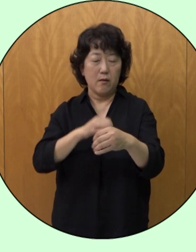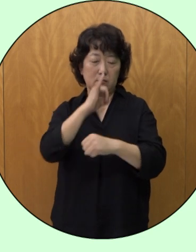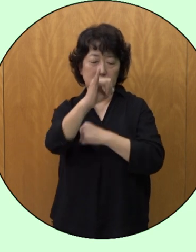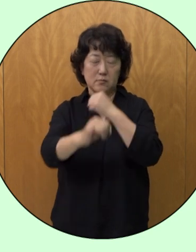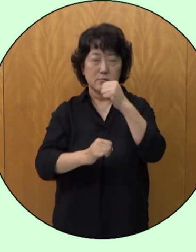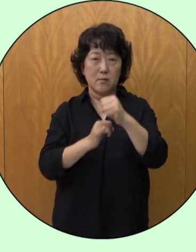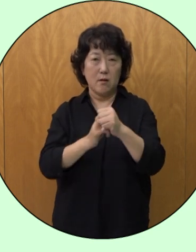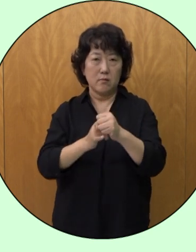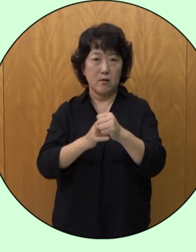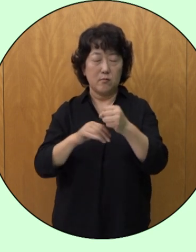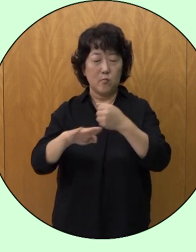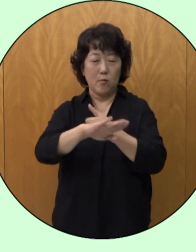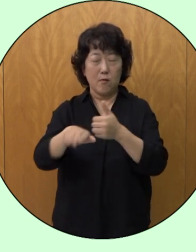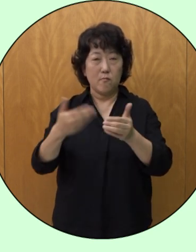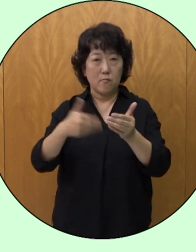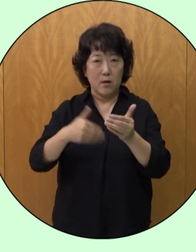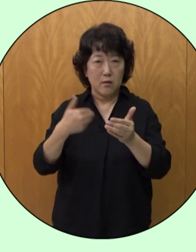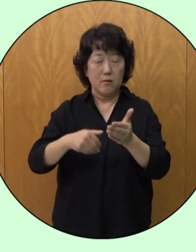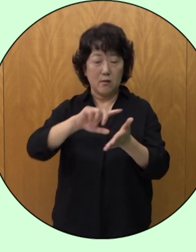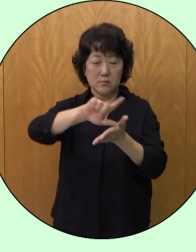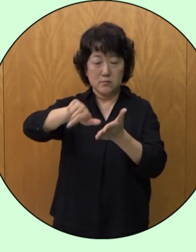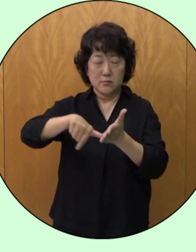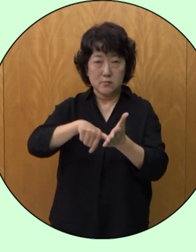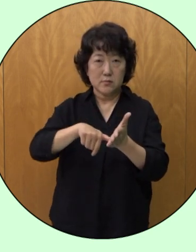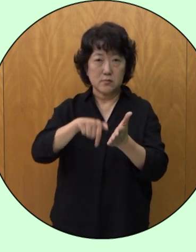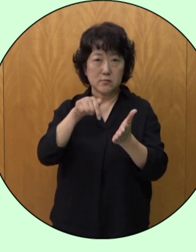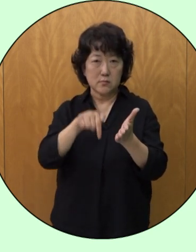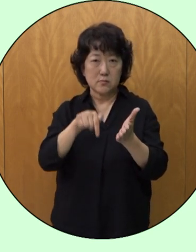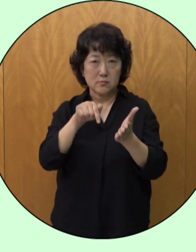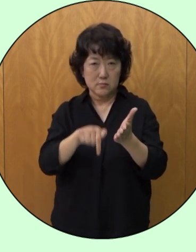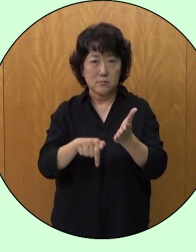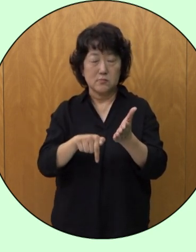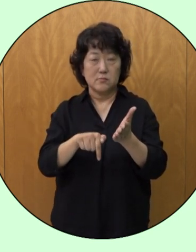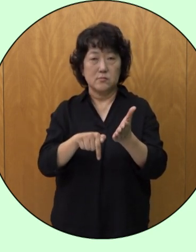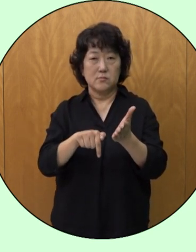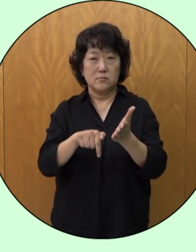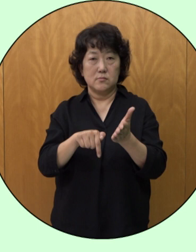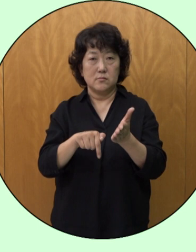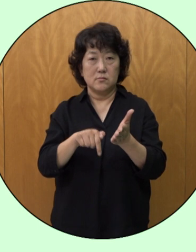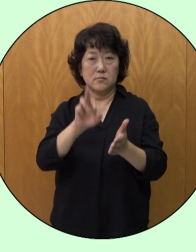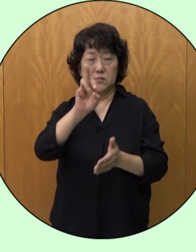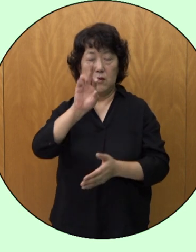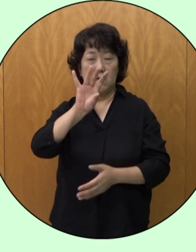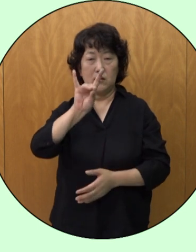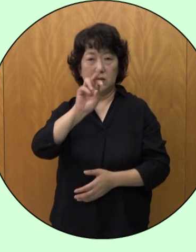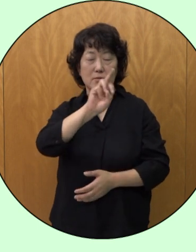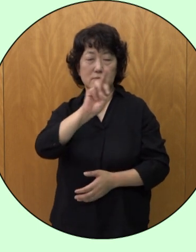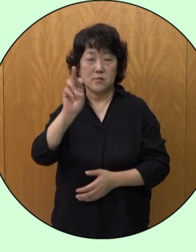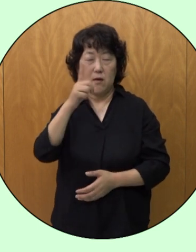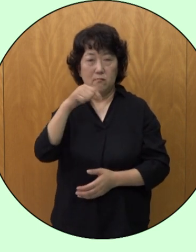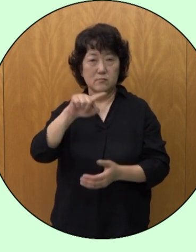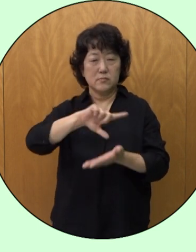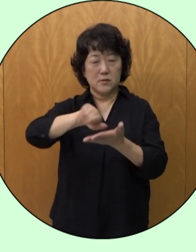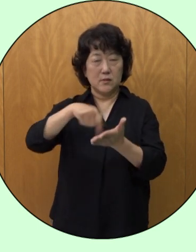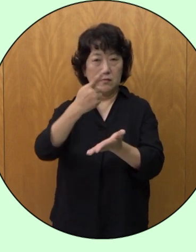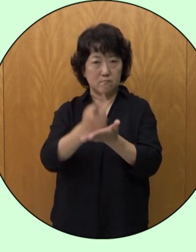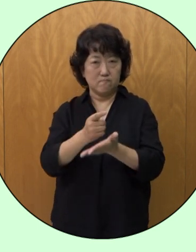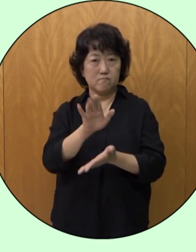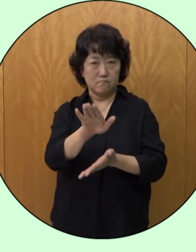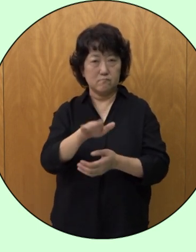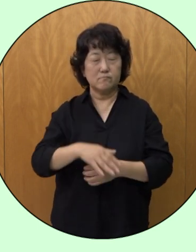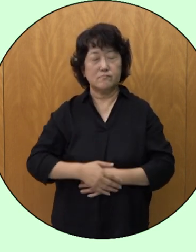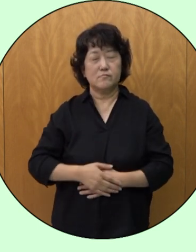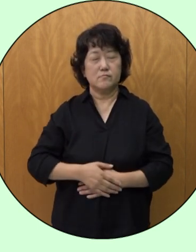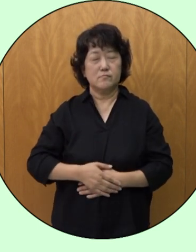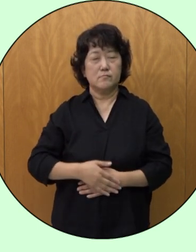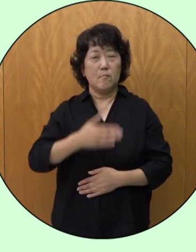ネットの光ブロードバンドサービスが提供されてなかったのが、実は積善地区でございました。ご